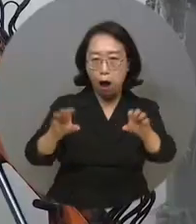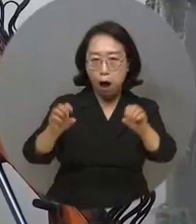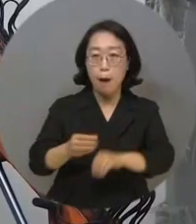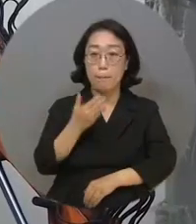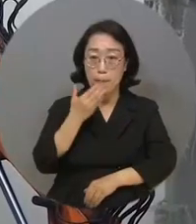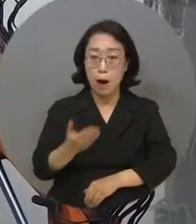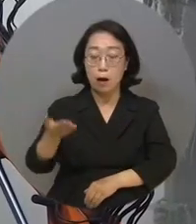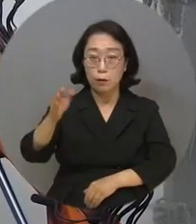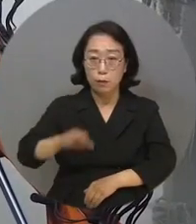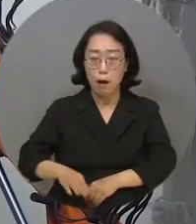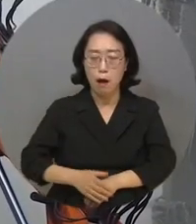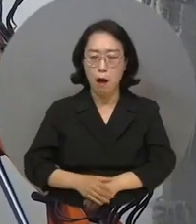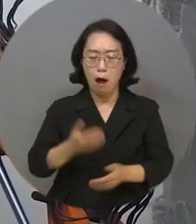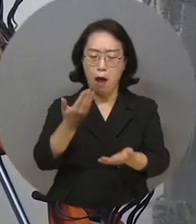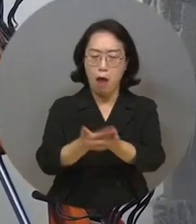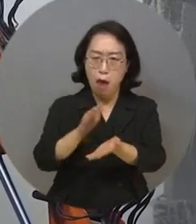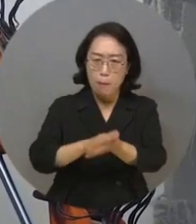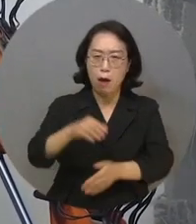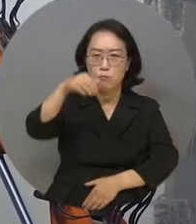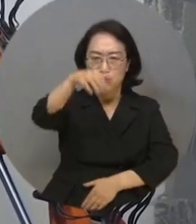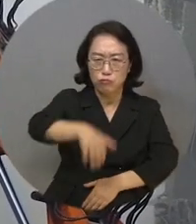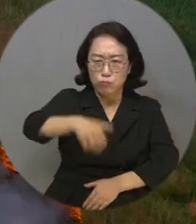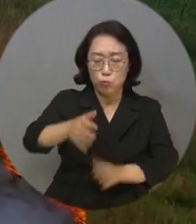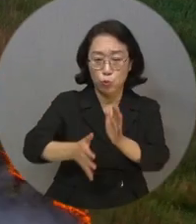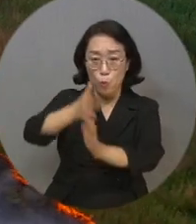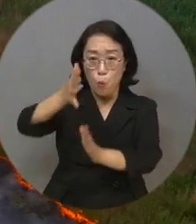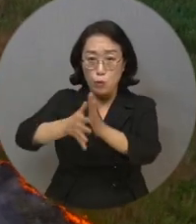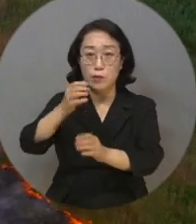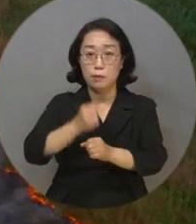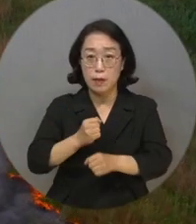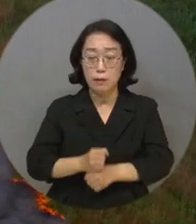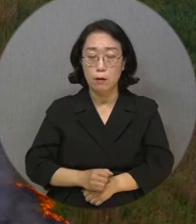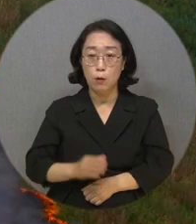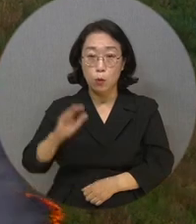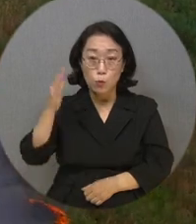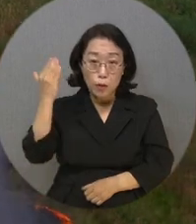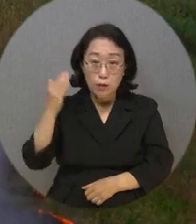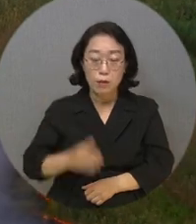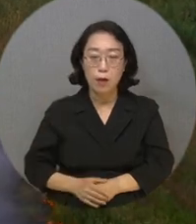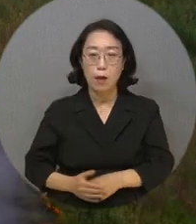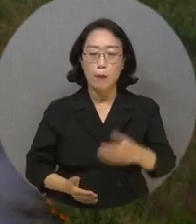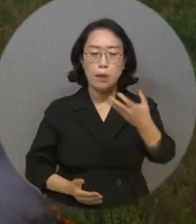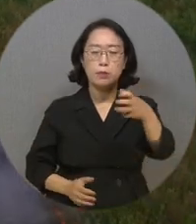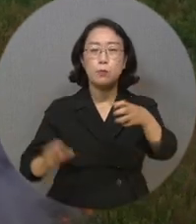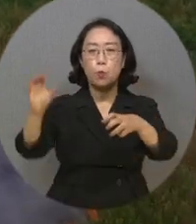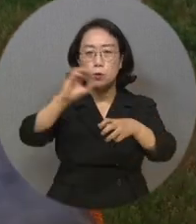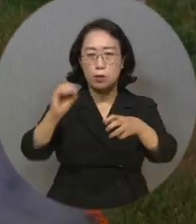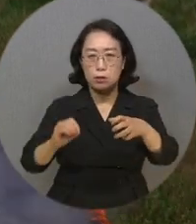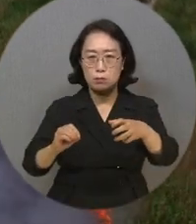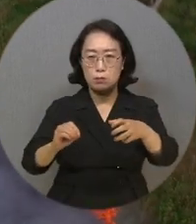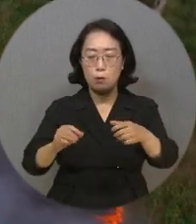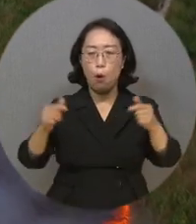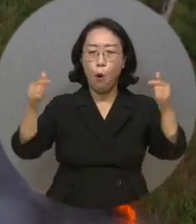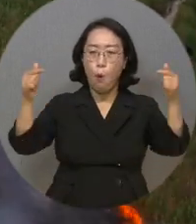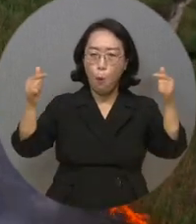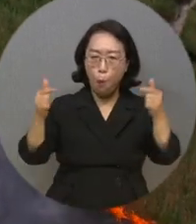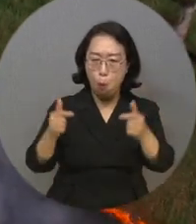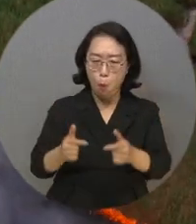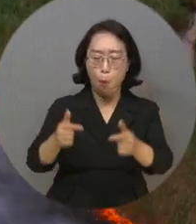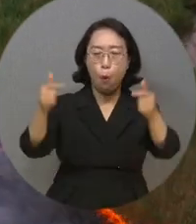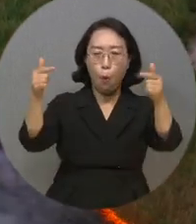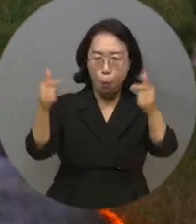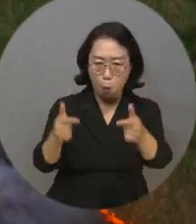있지만 각종 개발사업과 도시 팽창으로 최근까지 전 세계 습지의 85% 이상이